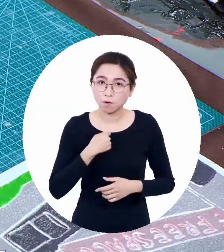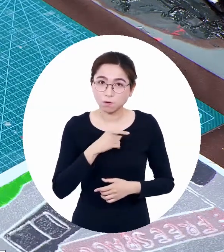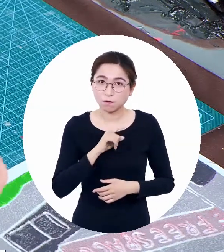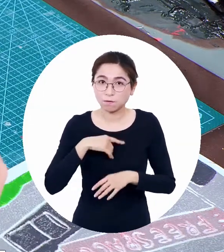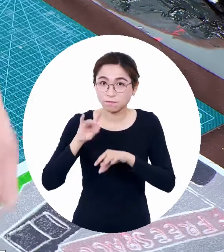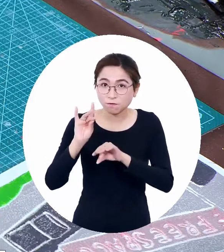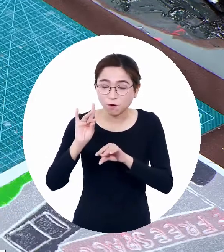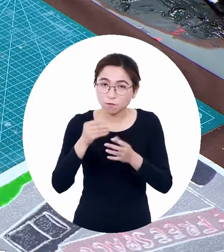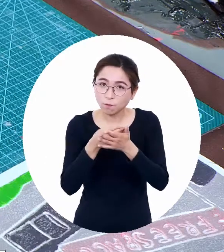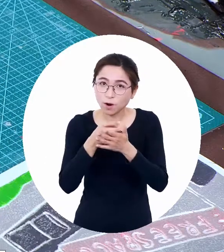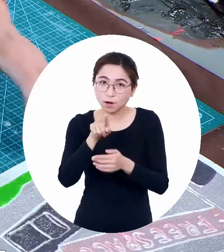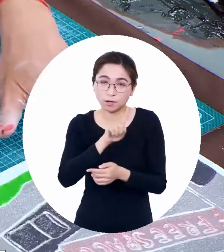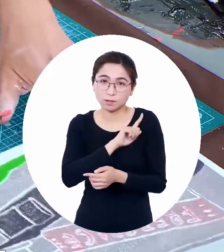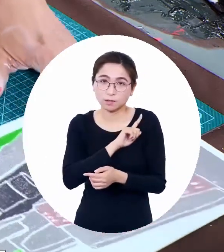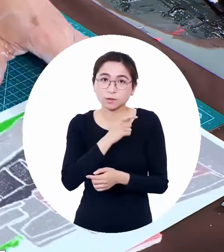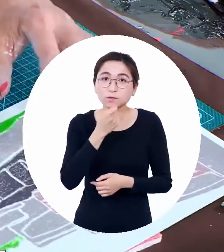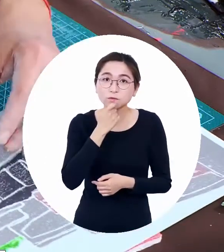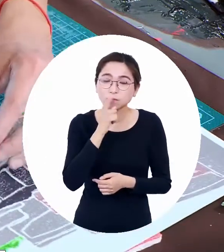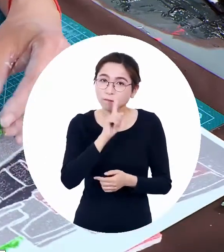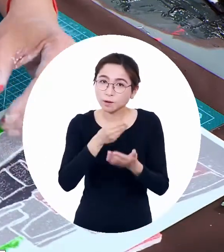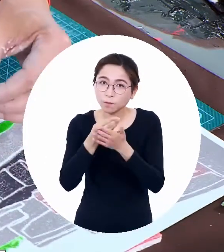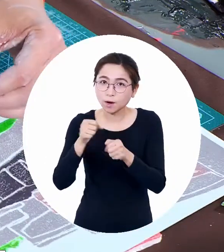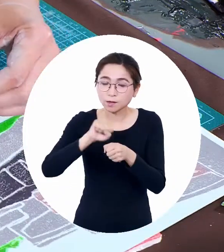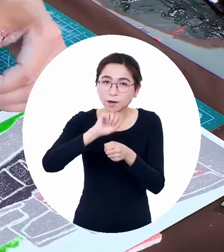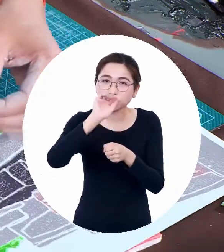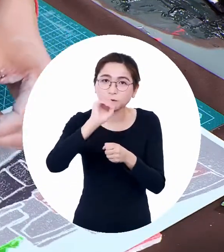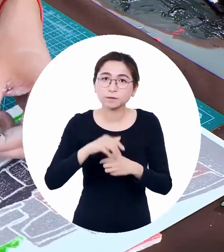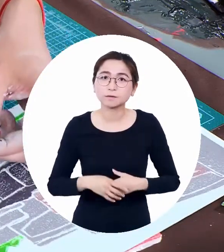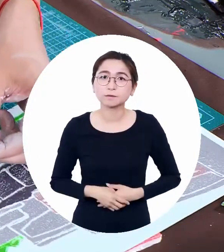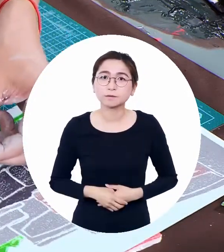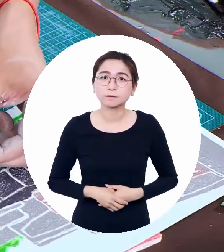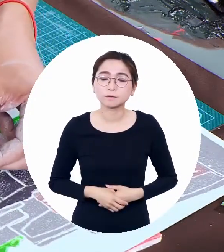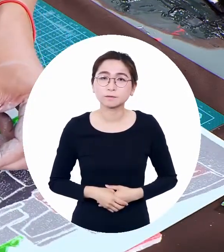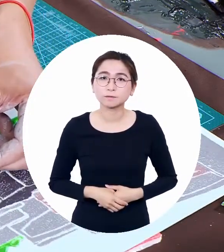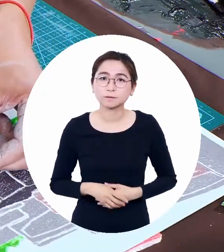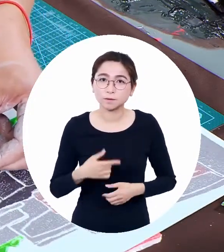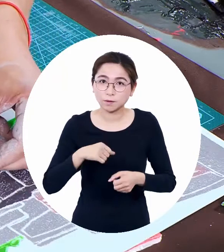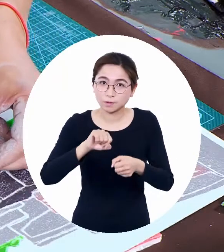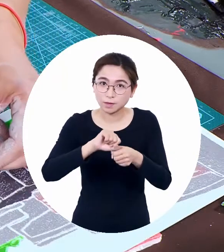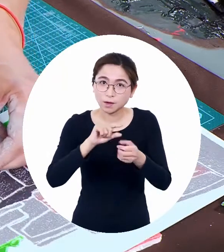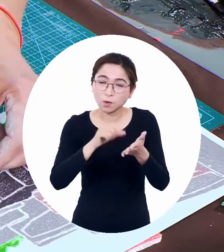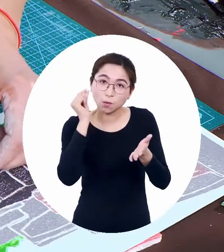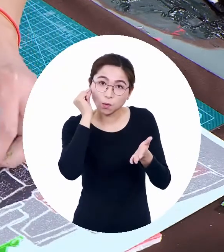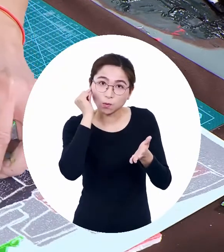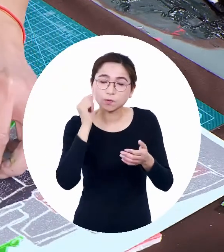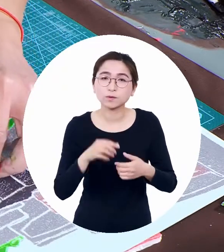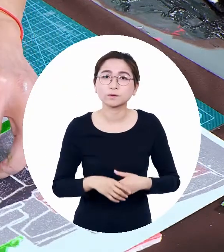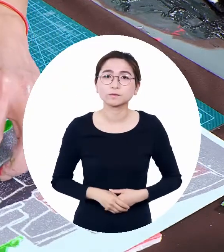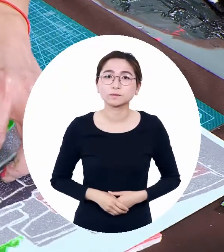粵曲，你哋可以中意咩公仔啊，都可以擺落去。咁我哋擺一個女喺度啦。